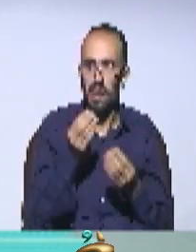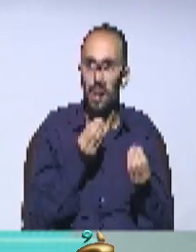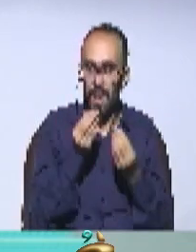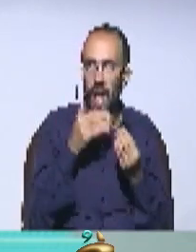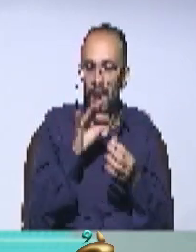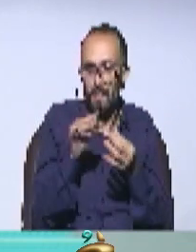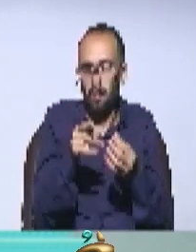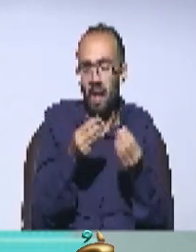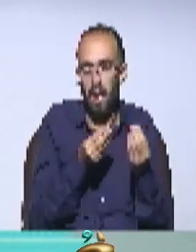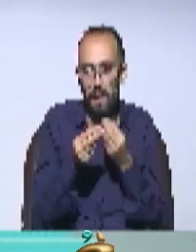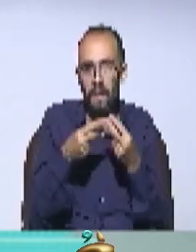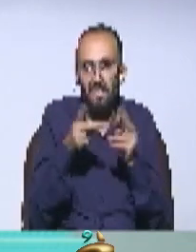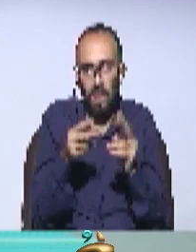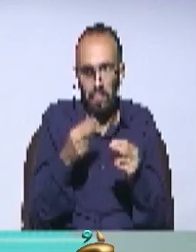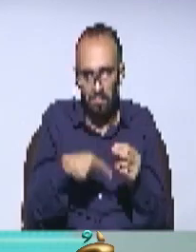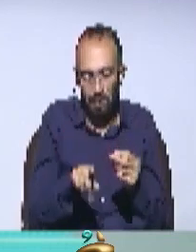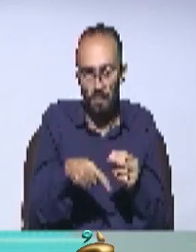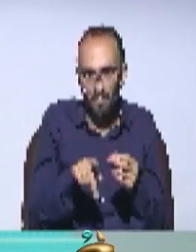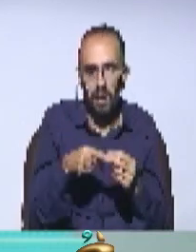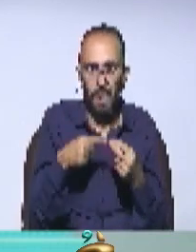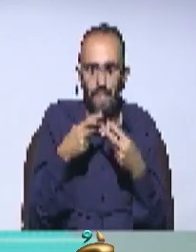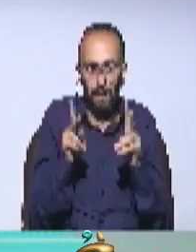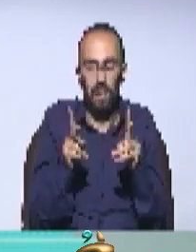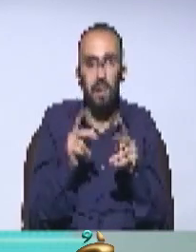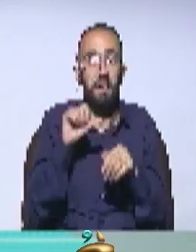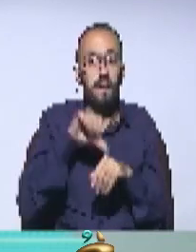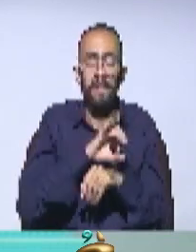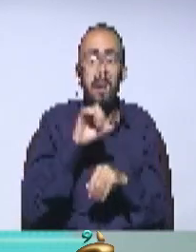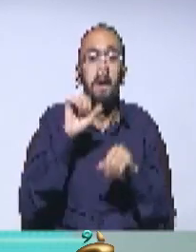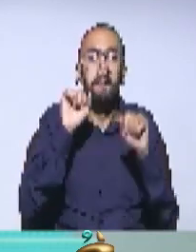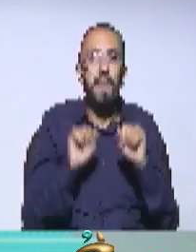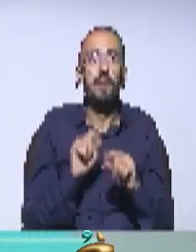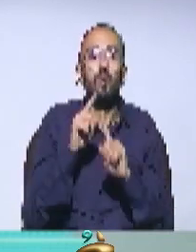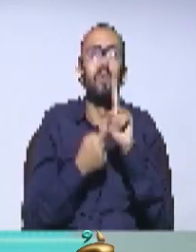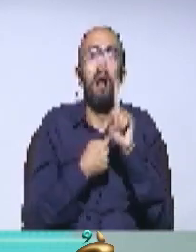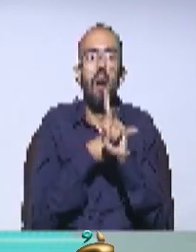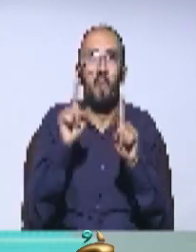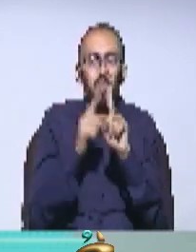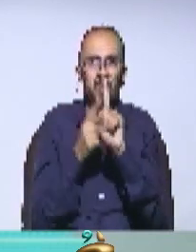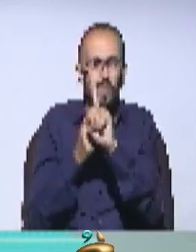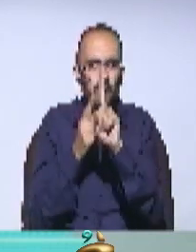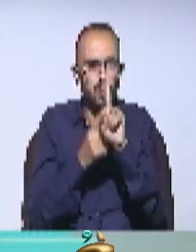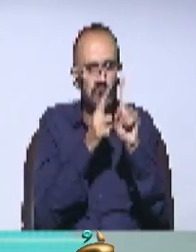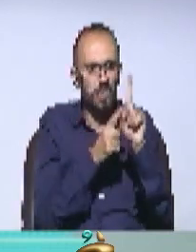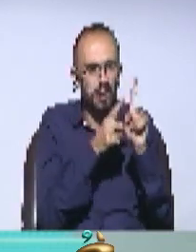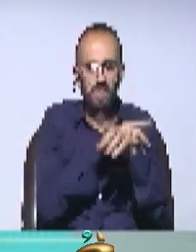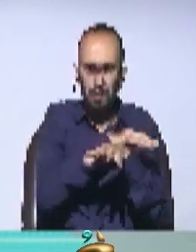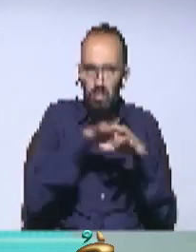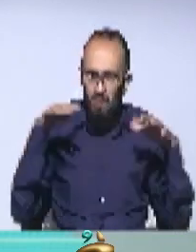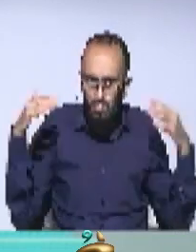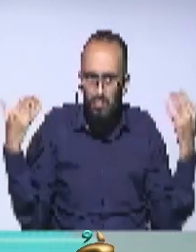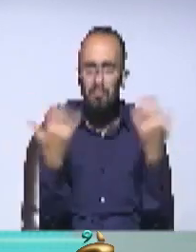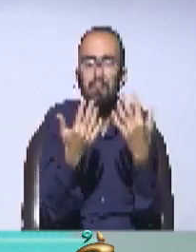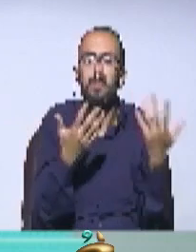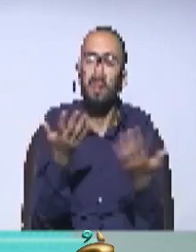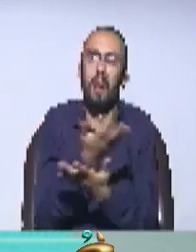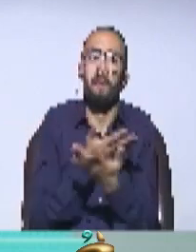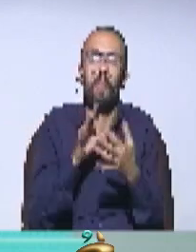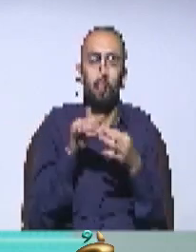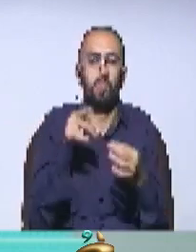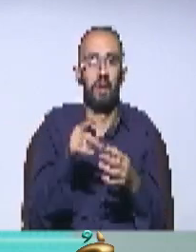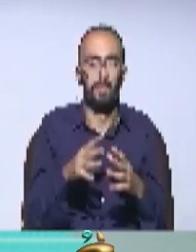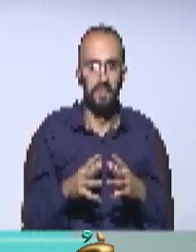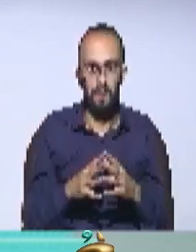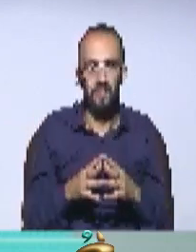للنقاش، وبالفعل يمكن إصدار مفوضية حقيقية تعبر عن القيم الأساسية، قيم التسامح